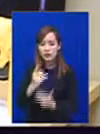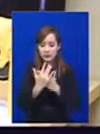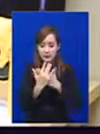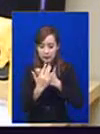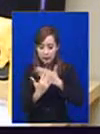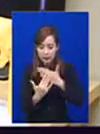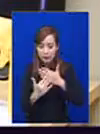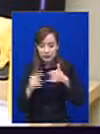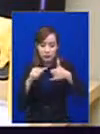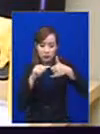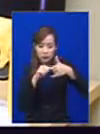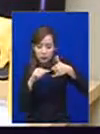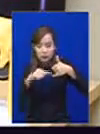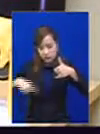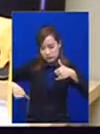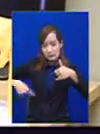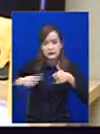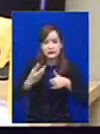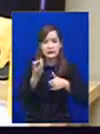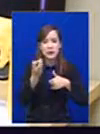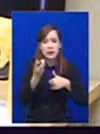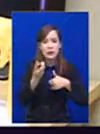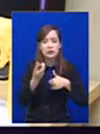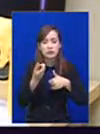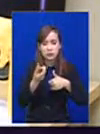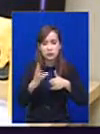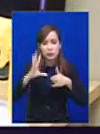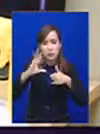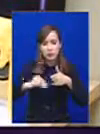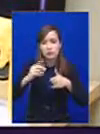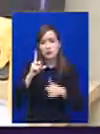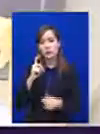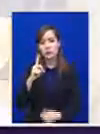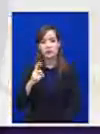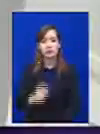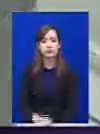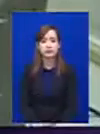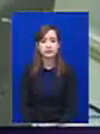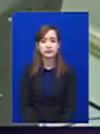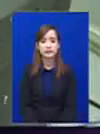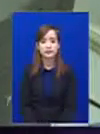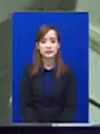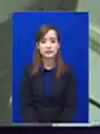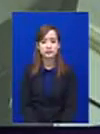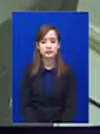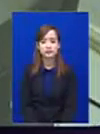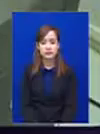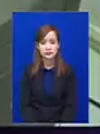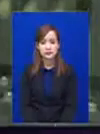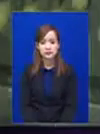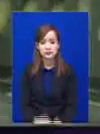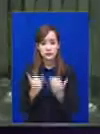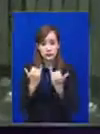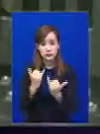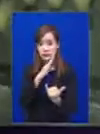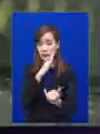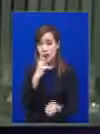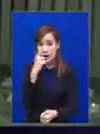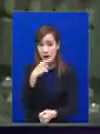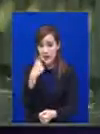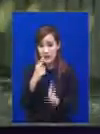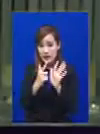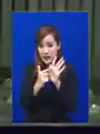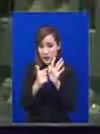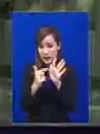ะโพกน้อยลงทำให้ข้อสะโพกเสื่อมแล้วข้อสะโพกตายก่อนวัยอันควรได้นะครับ นอกจากนี้หากบางคนรับประทานยาที่มีส่วนผ